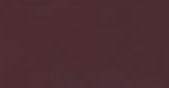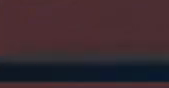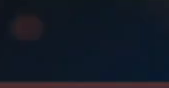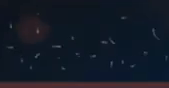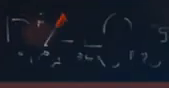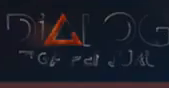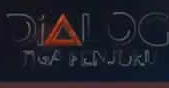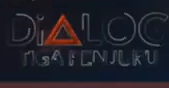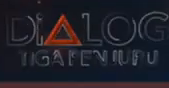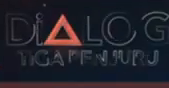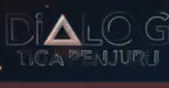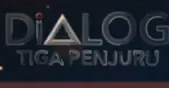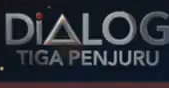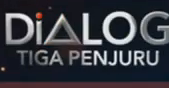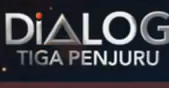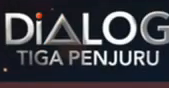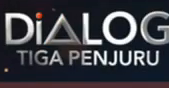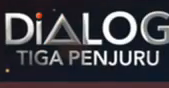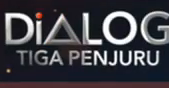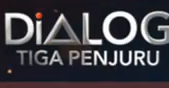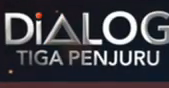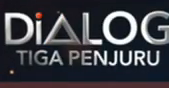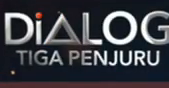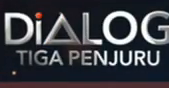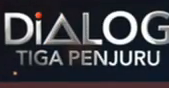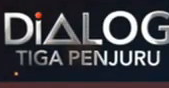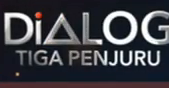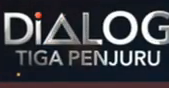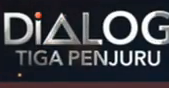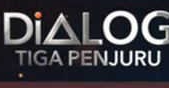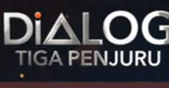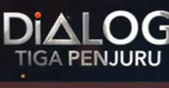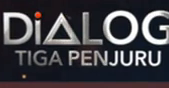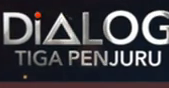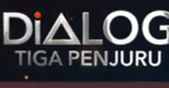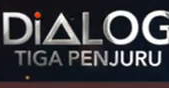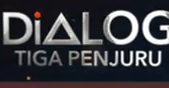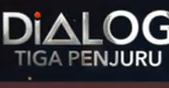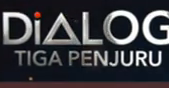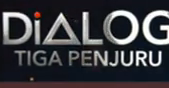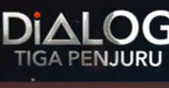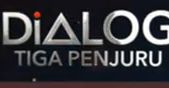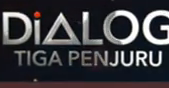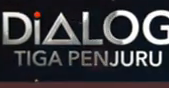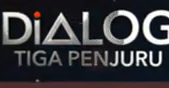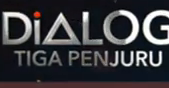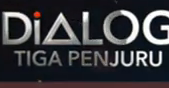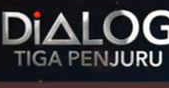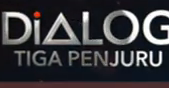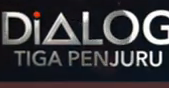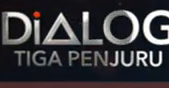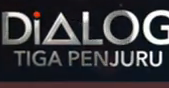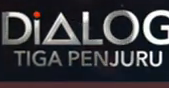Hai mbak Febi jangan-jangan rundingan saya terus ya mengenai hal itu juga Project klik tapi berkelajuan tinggi Cesare akan dikendalikan oleh